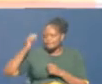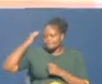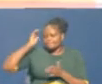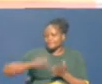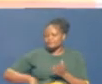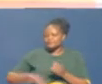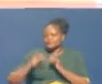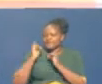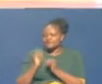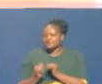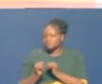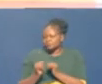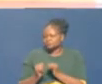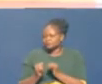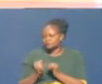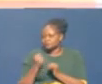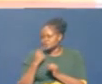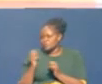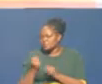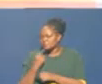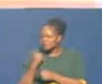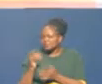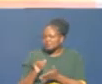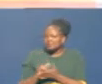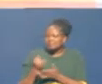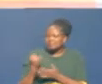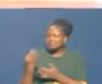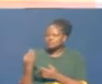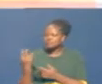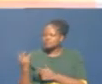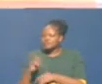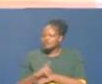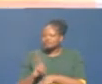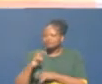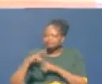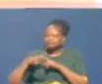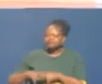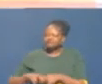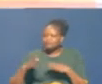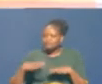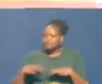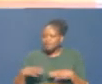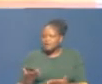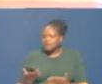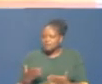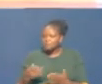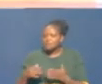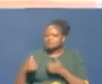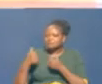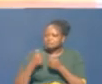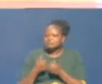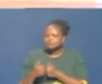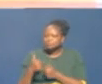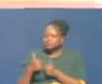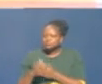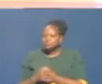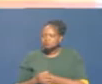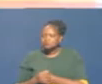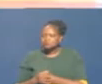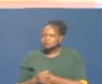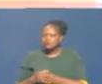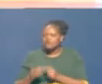individual. Kwa hivyo siwezi sema nitachukua siku tatu ama siku mbili, itadepend na huyu mtu matatizo yake yamefikia wapi. Kwa hivyo jambo